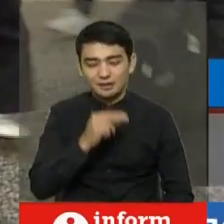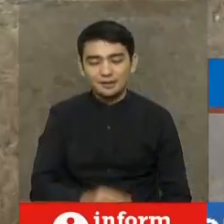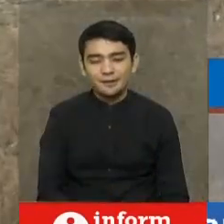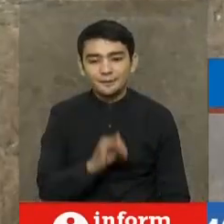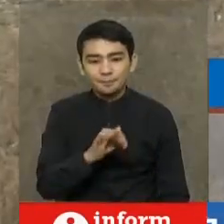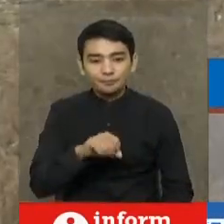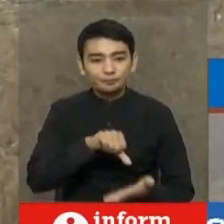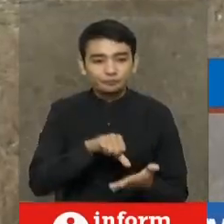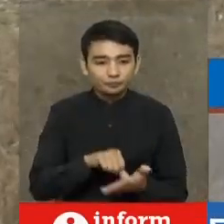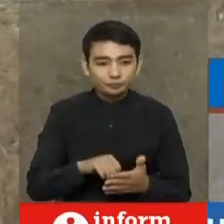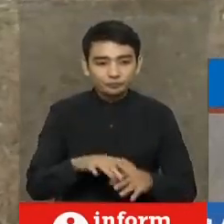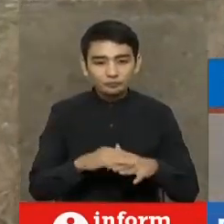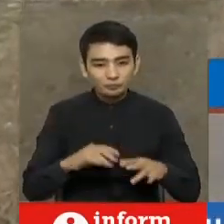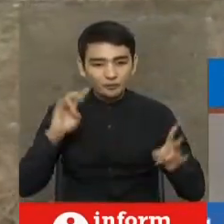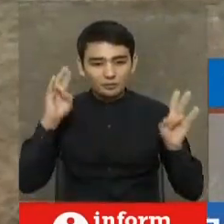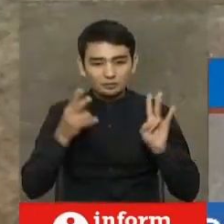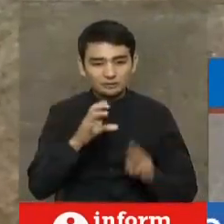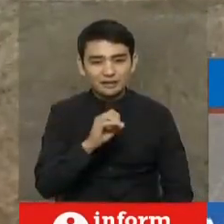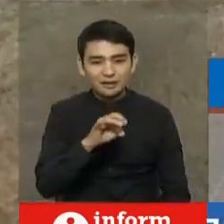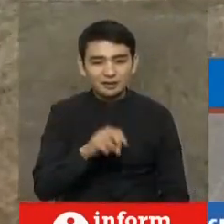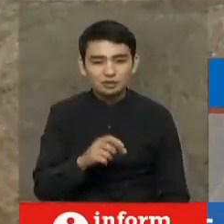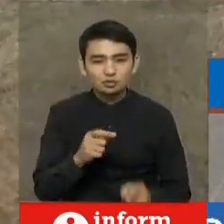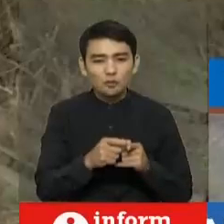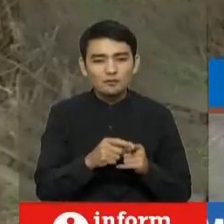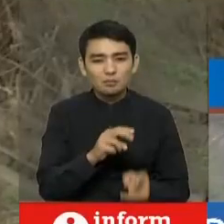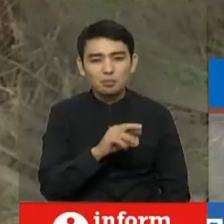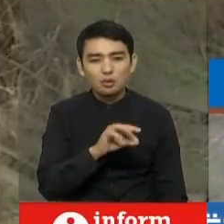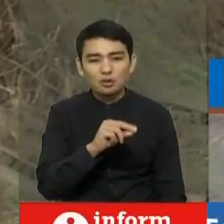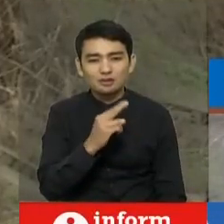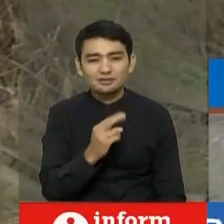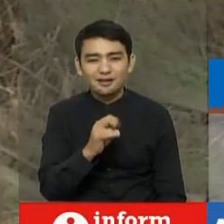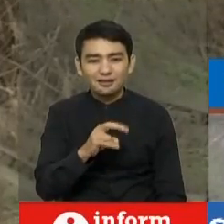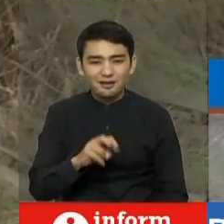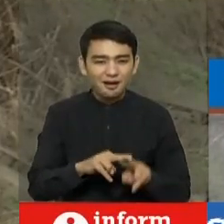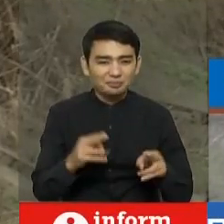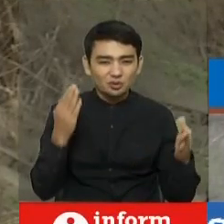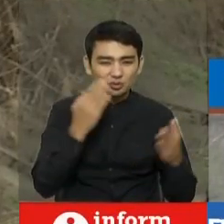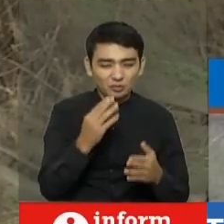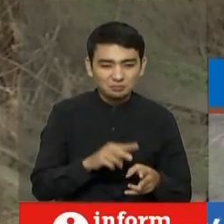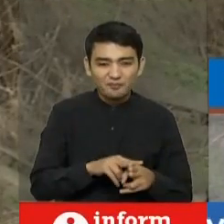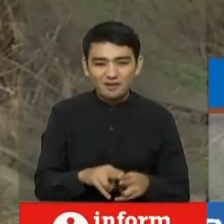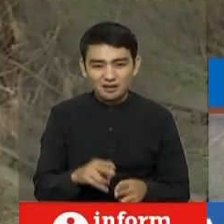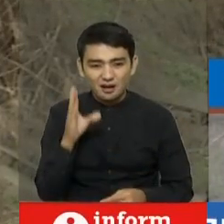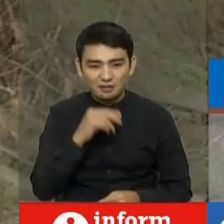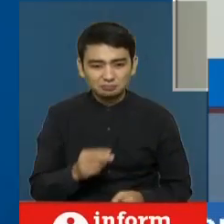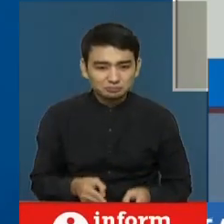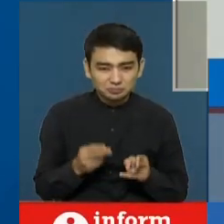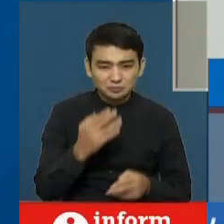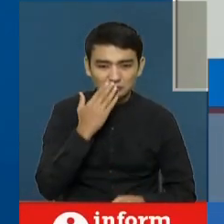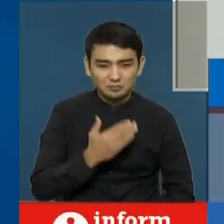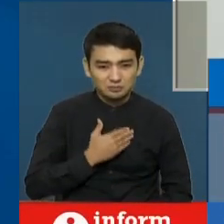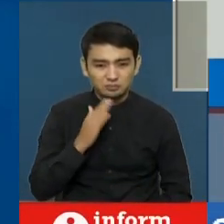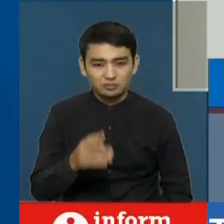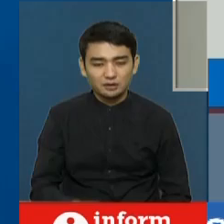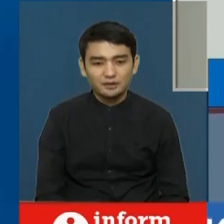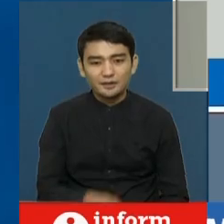участники потасовки смотрели нашумевший сериал «Слово пацана». Психолог не исключает, что такие картины могут подтолкнуть к бандитской романтике. Этот